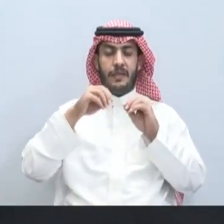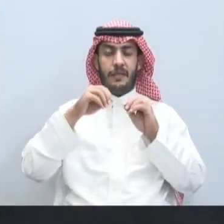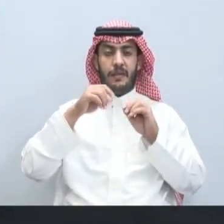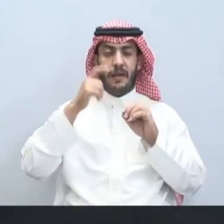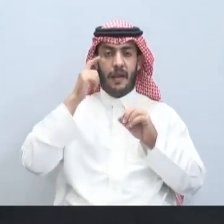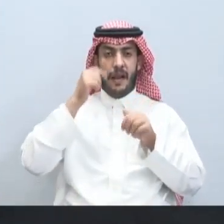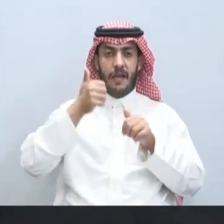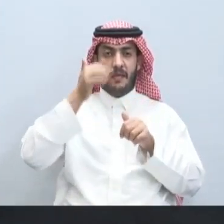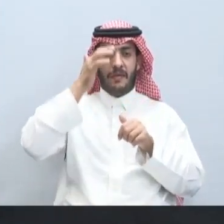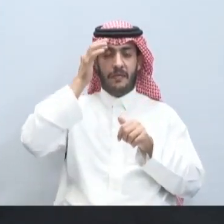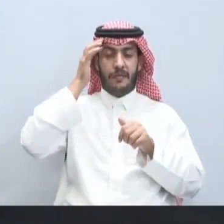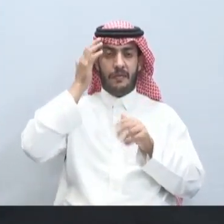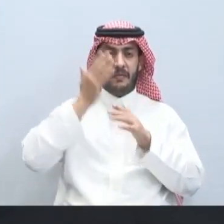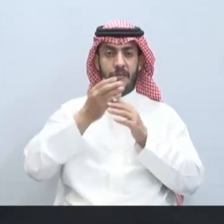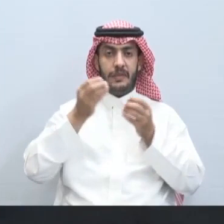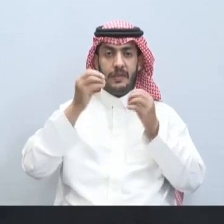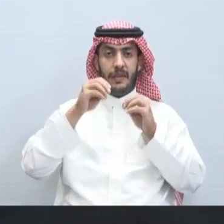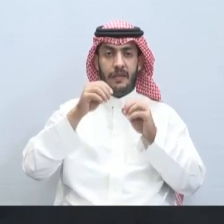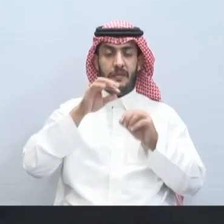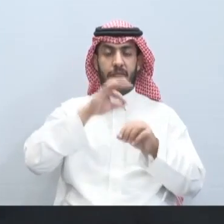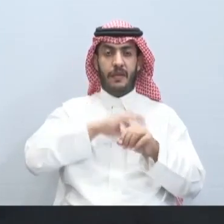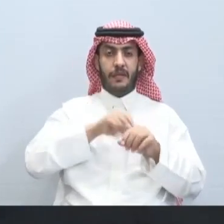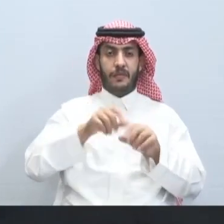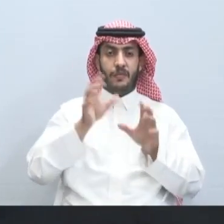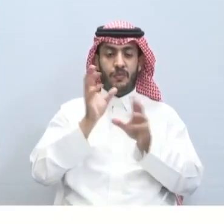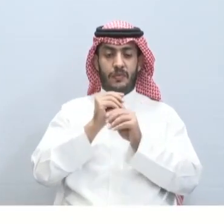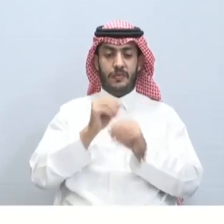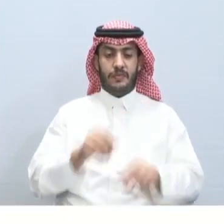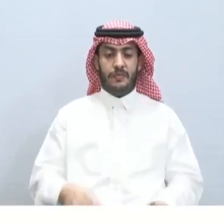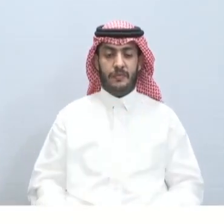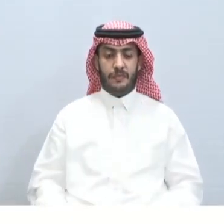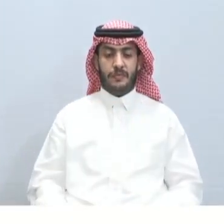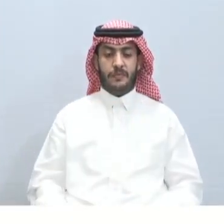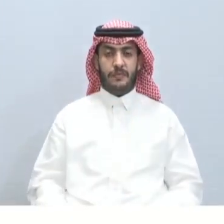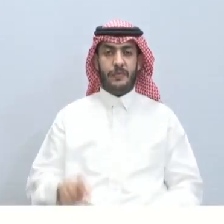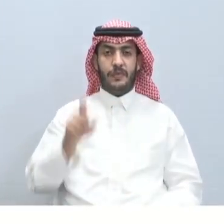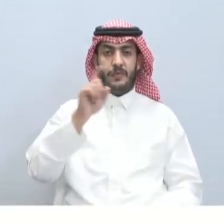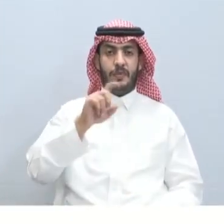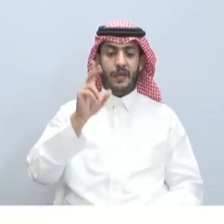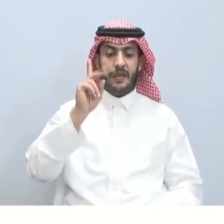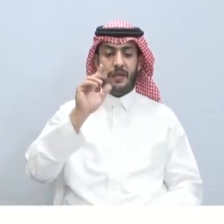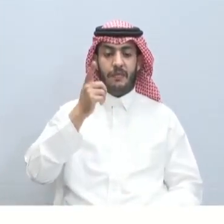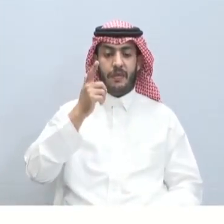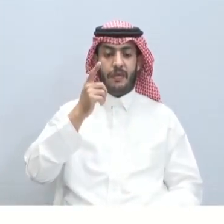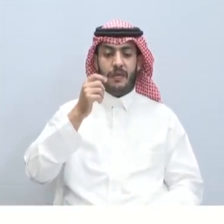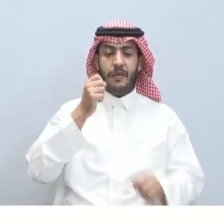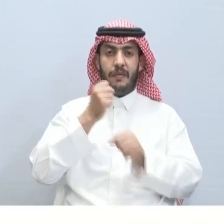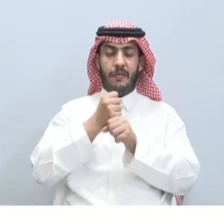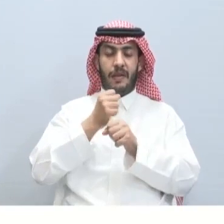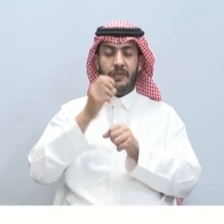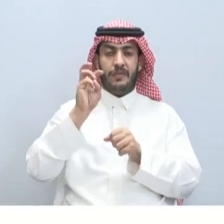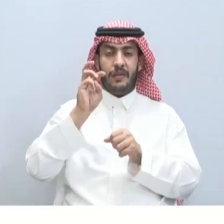ان اعرف افضل الفرص لاقتناصها في هذا السوق ناتي لسؤال اخر ماذا تفعل